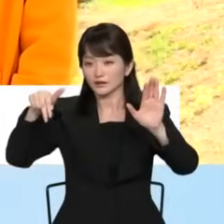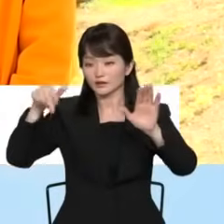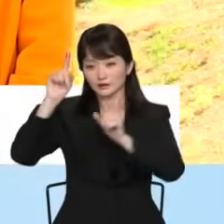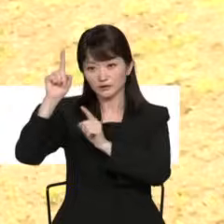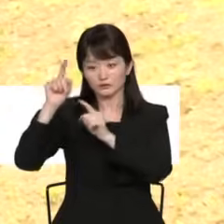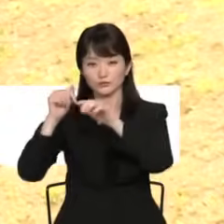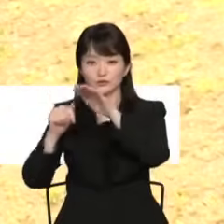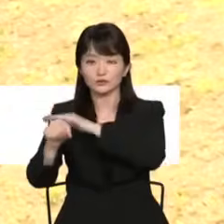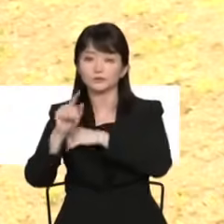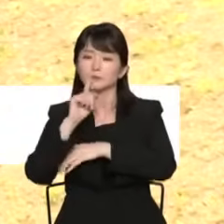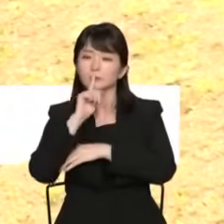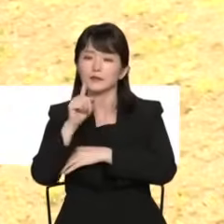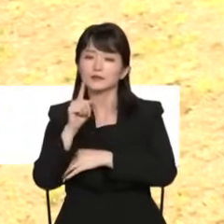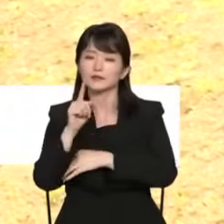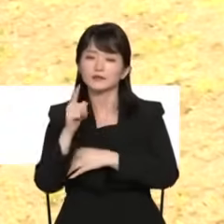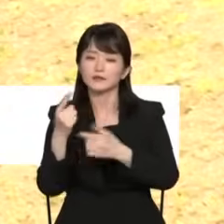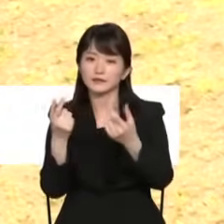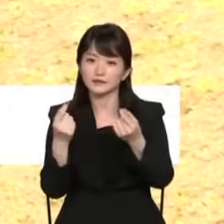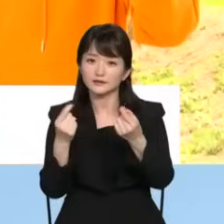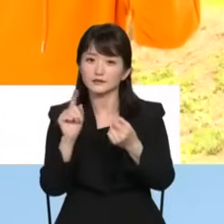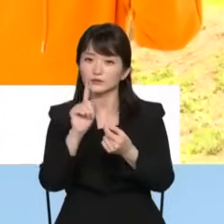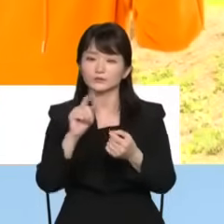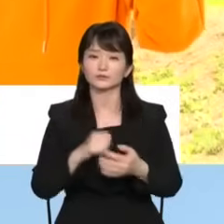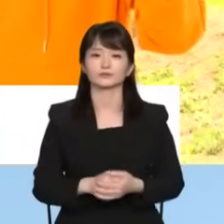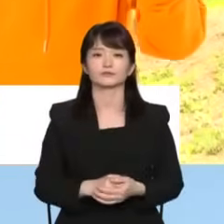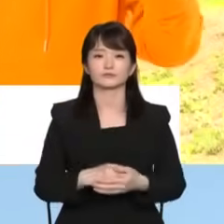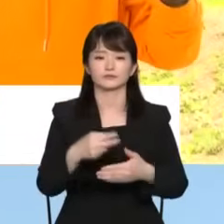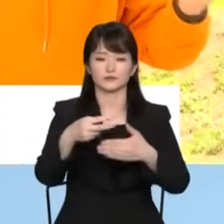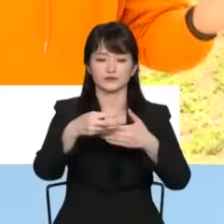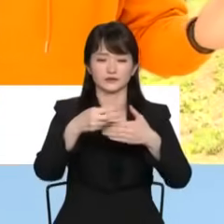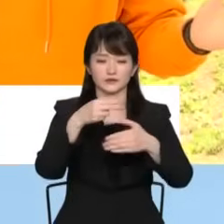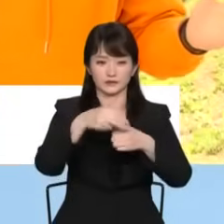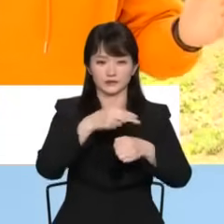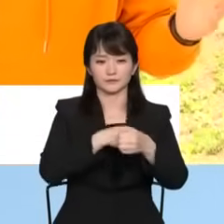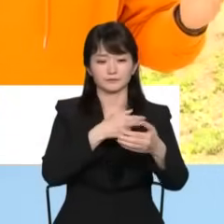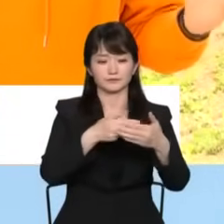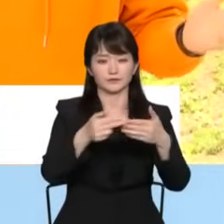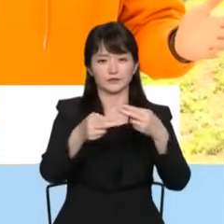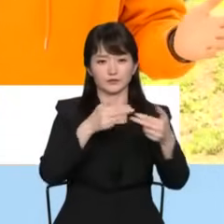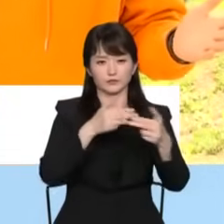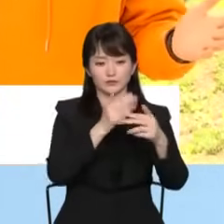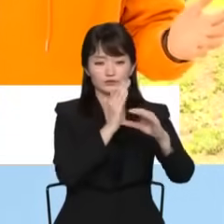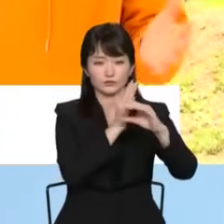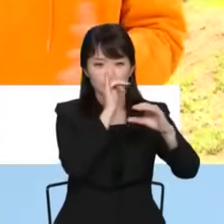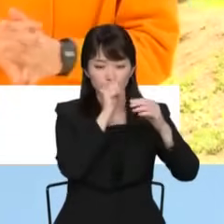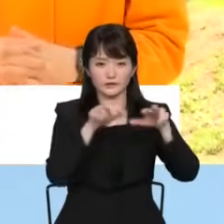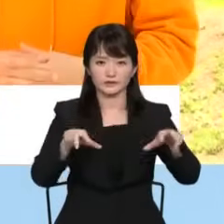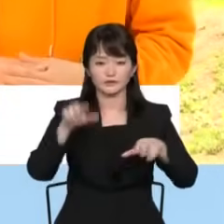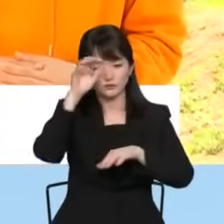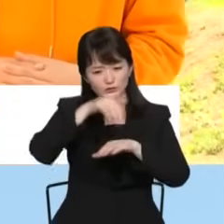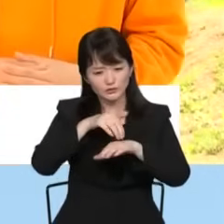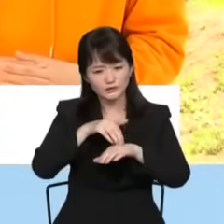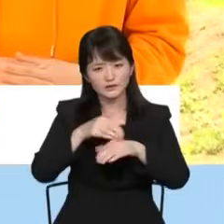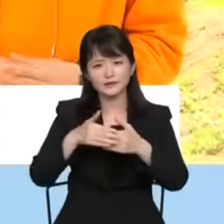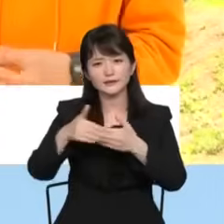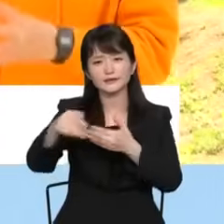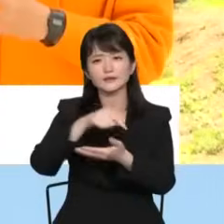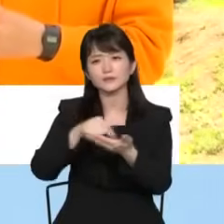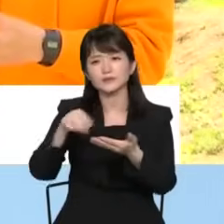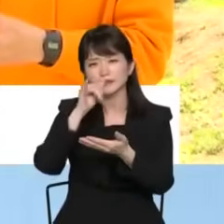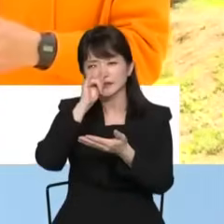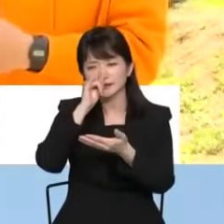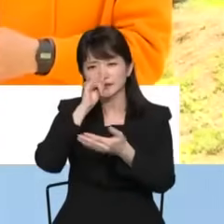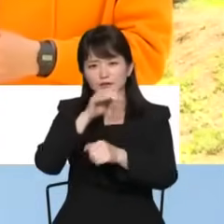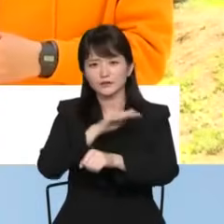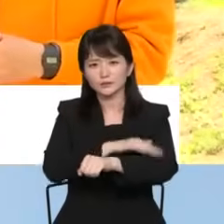보면 될까요? 의료계라고 하면 물론 의협이 중심에 있지만은 지금 이 과정에서 수련 과정에 피해를 입고 있는 전공이라든지 이런